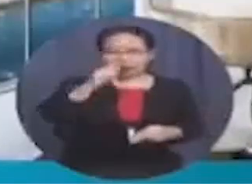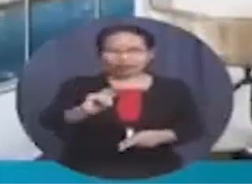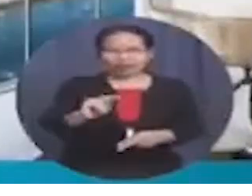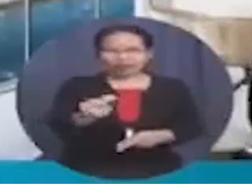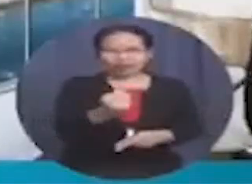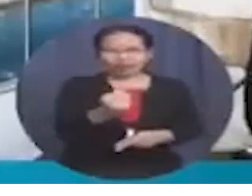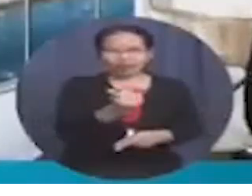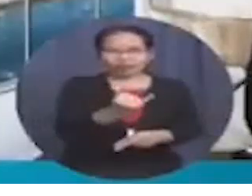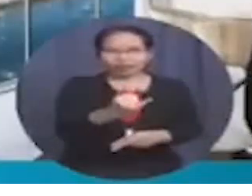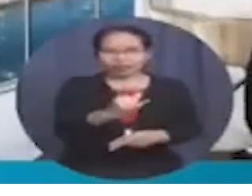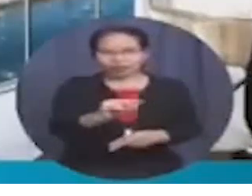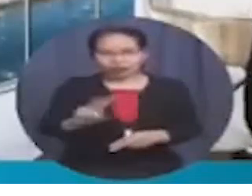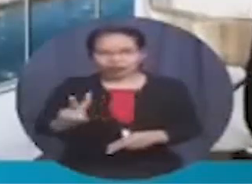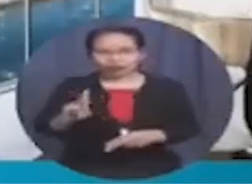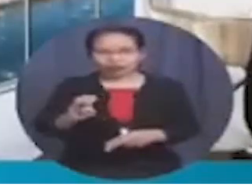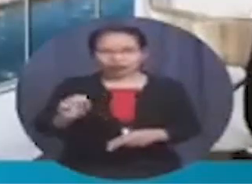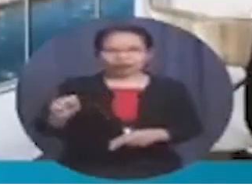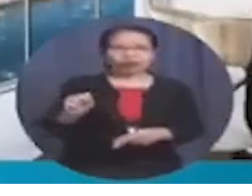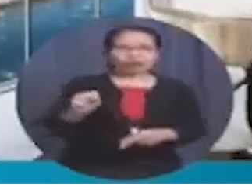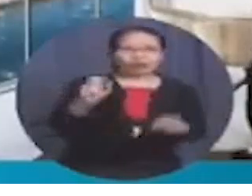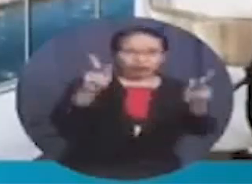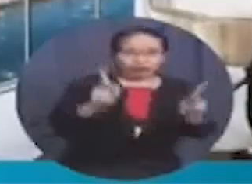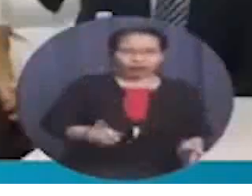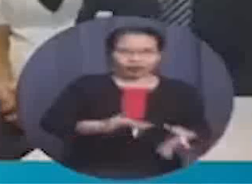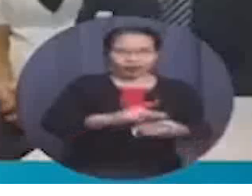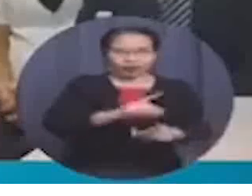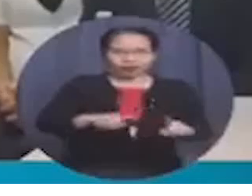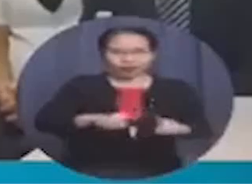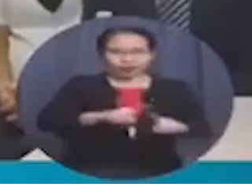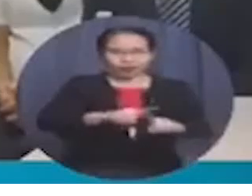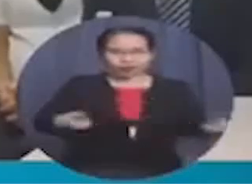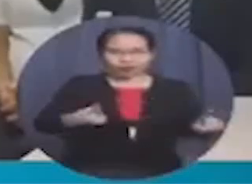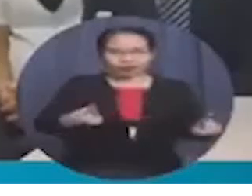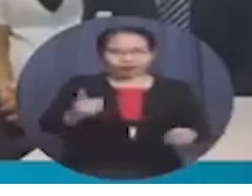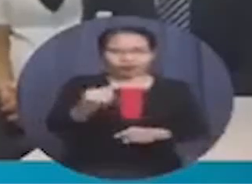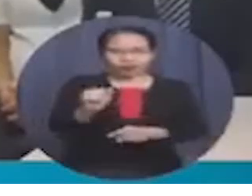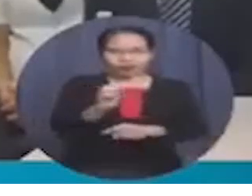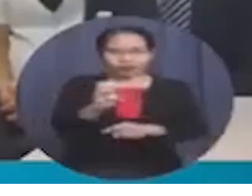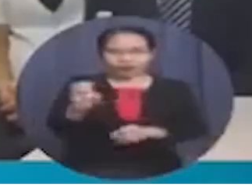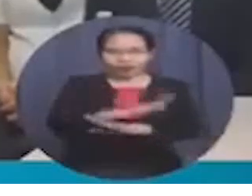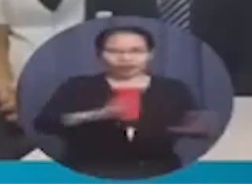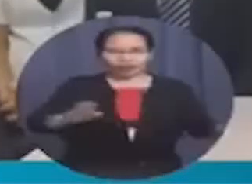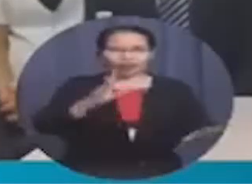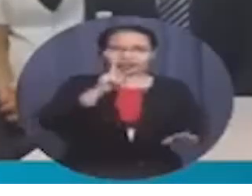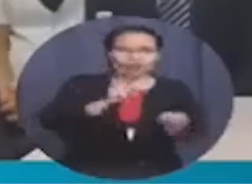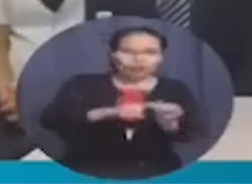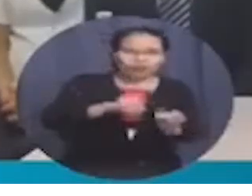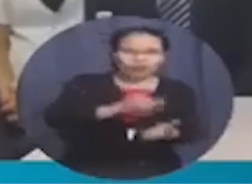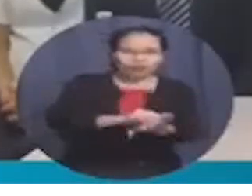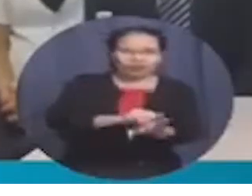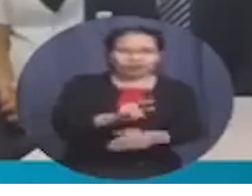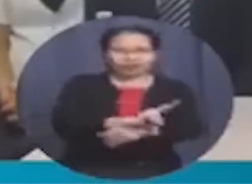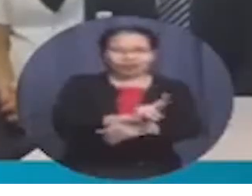adjective modifying the person of Jose. Huwag nyo sabihin mura yan.